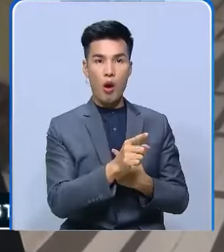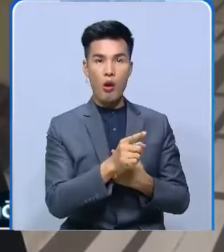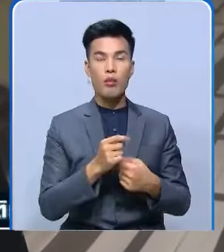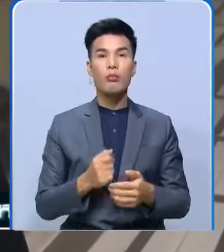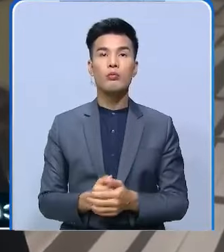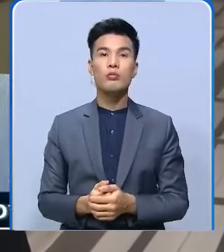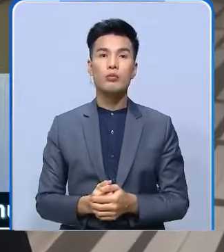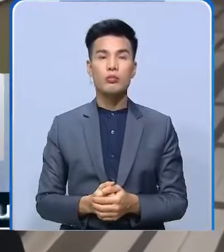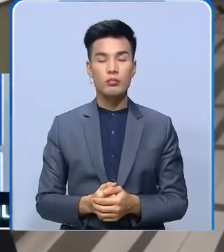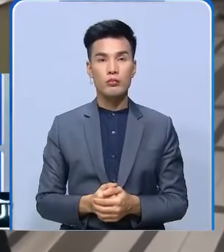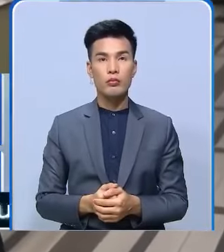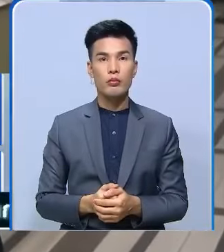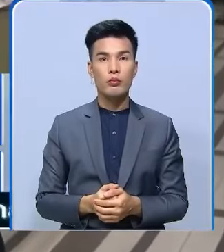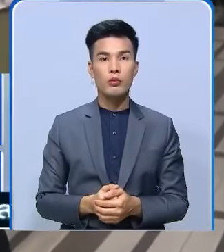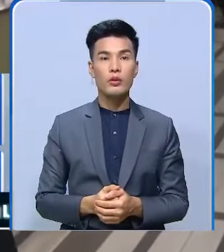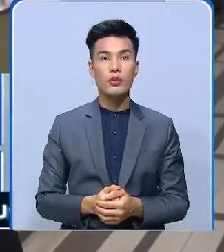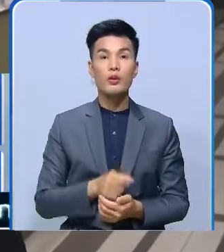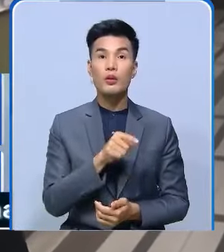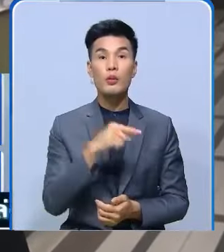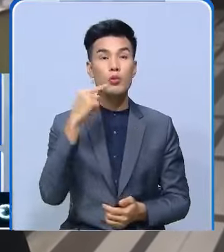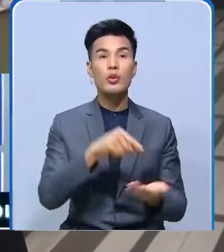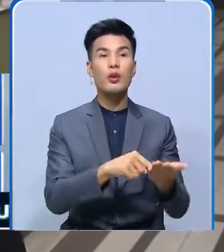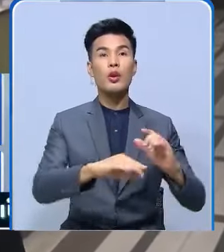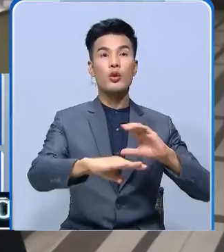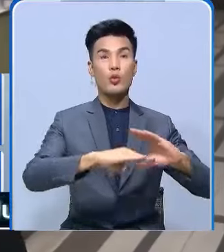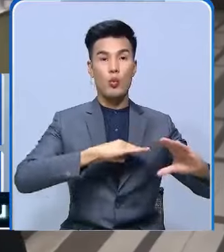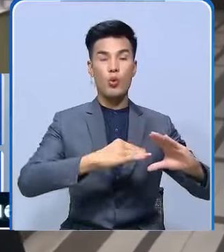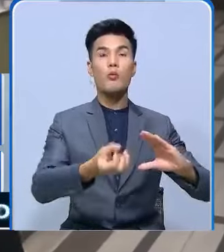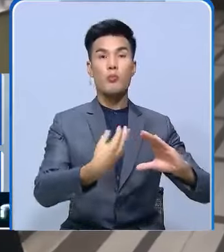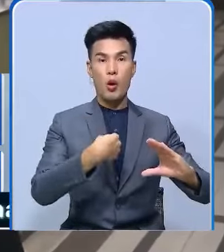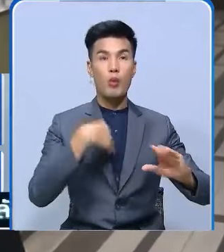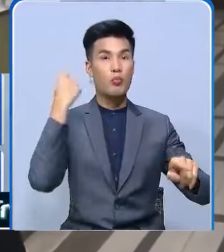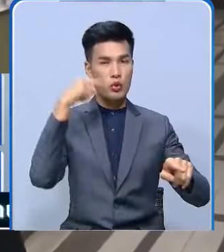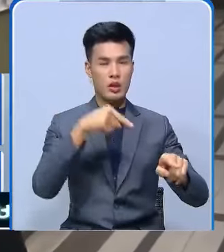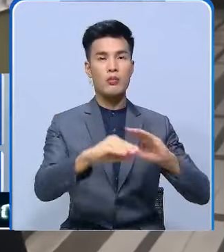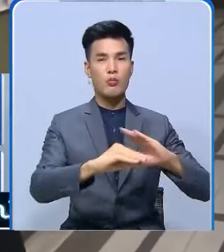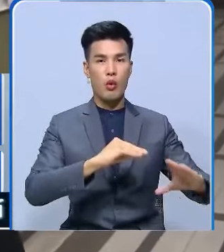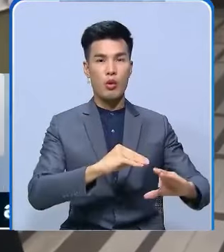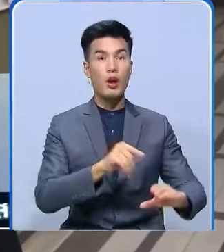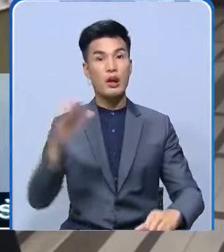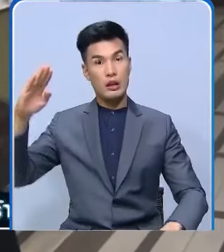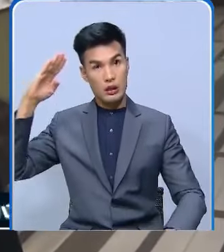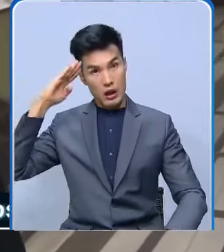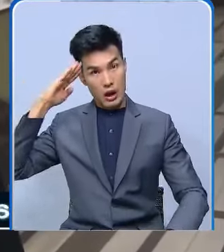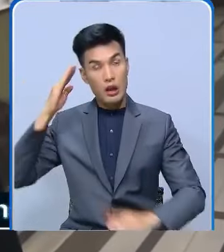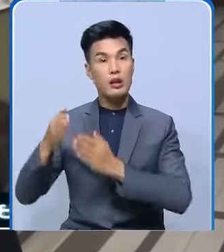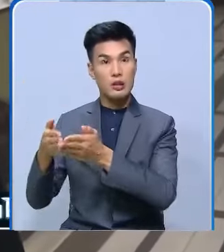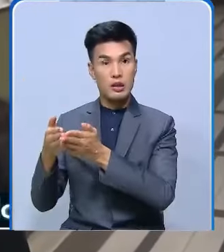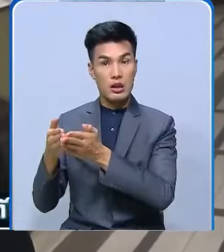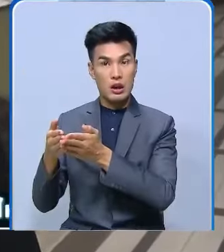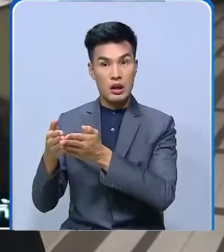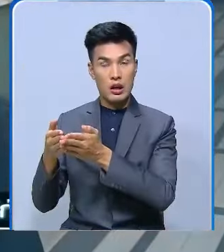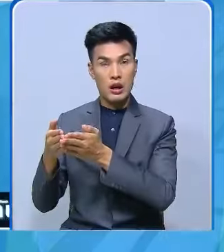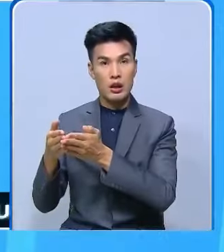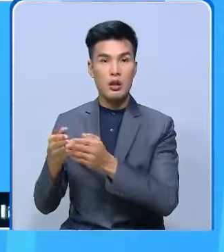ได้รับร้องเรียนมาทางอินบ็อกซ์จากน้องผู้หญิงคนหนึ่งครับว่าถูกนายทหารชั้นสัญญาบัตรนะครับท